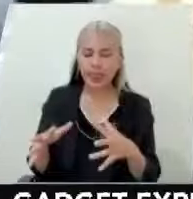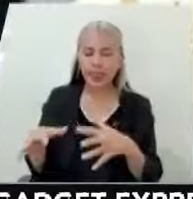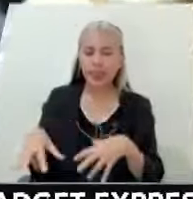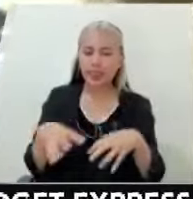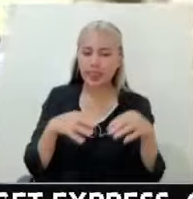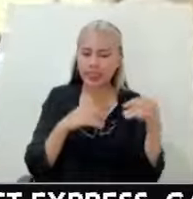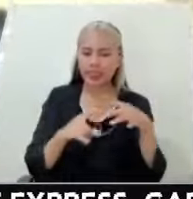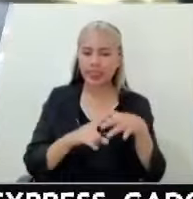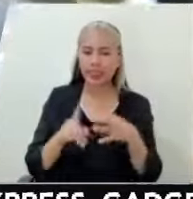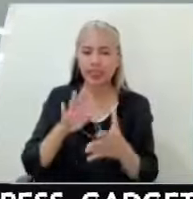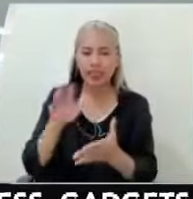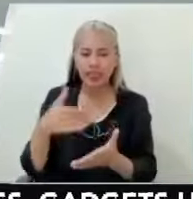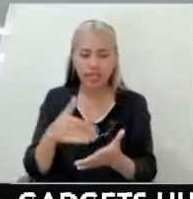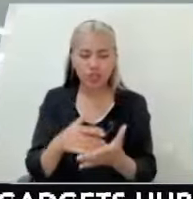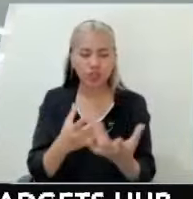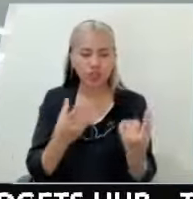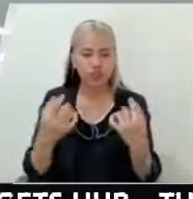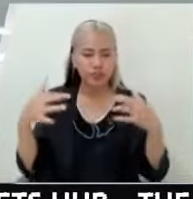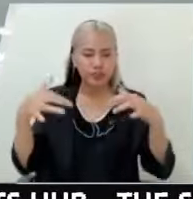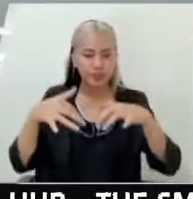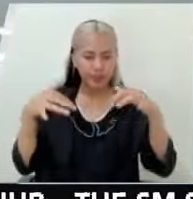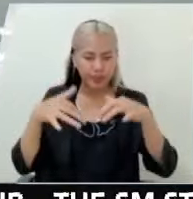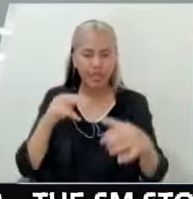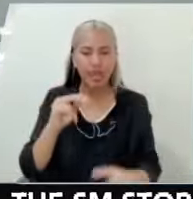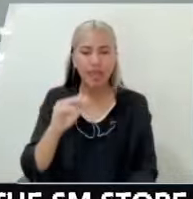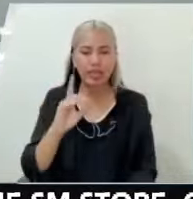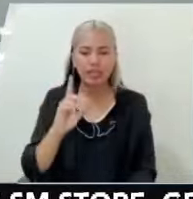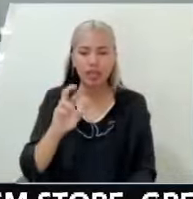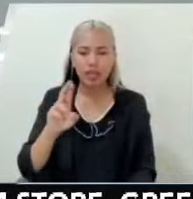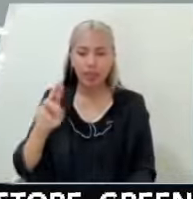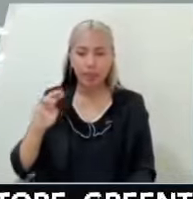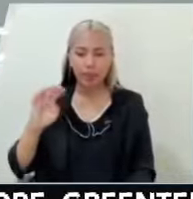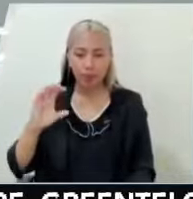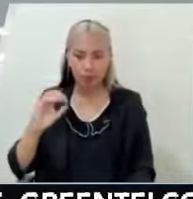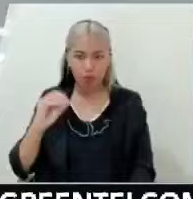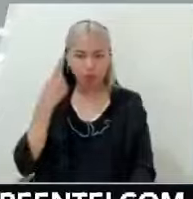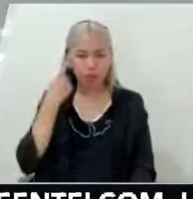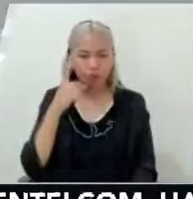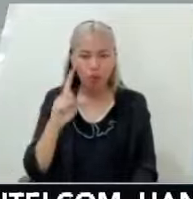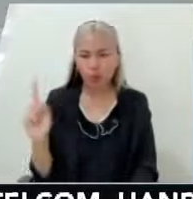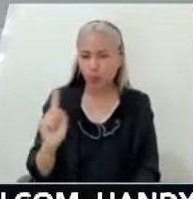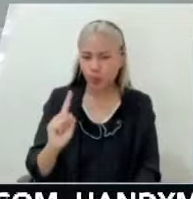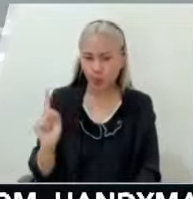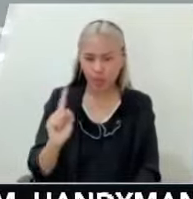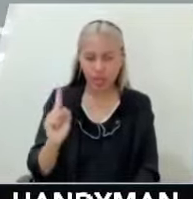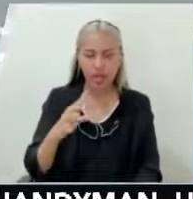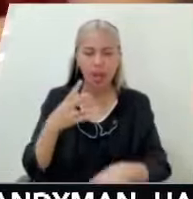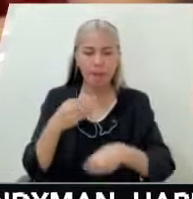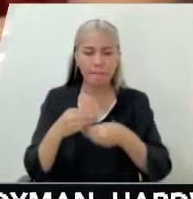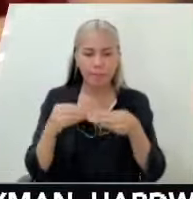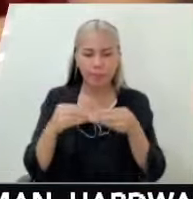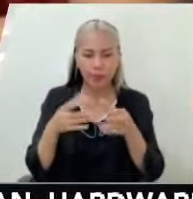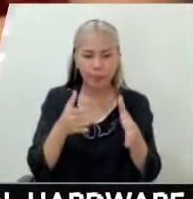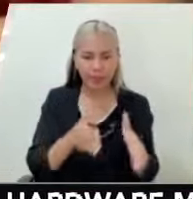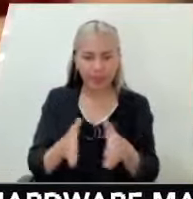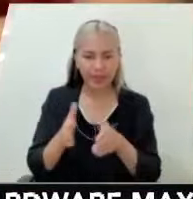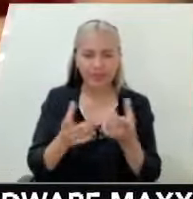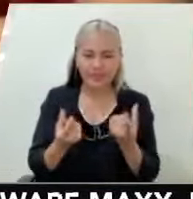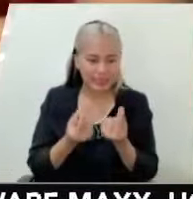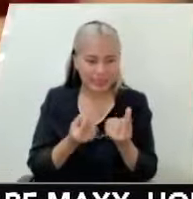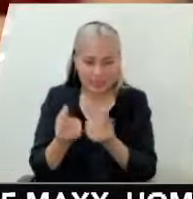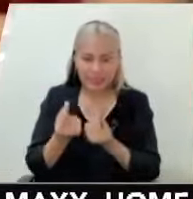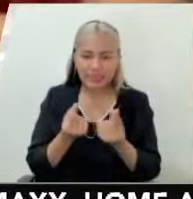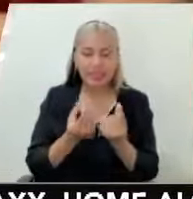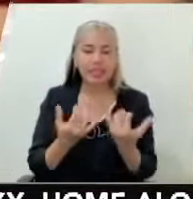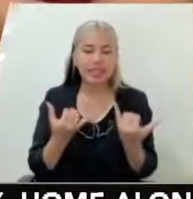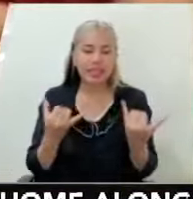ng pagpupulong ngayong araw ang MDR-RMO para sa gagawin pang karagdagang mga hakbang. Sa ngayon, patuloy na pinaalalahanan